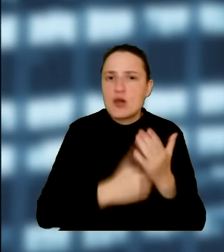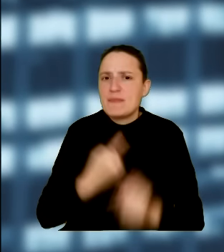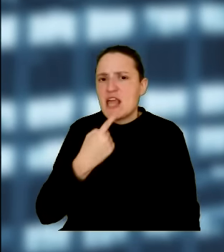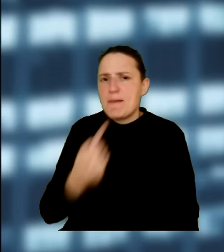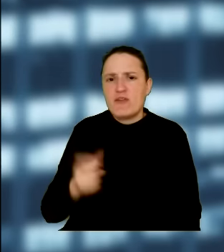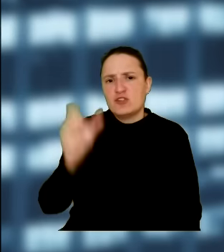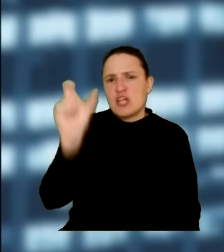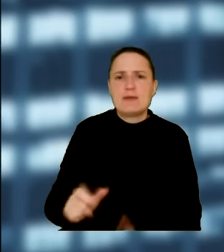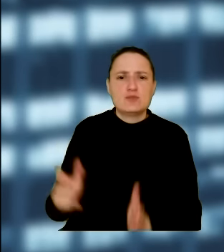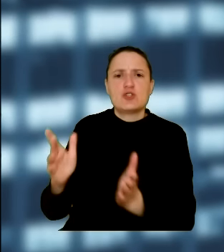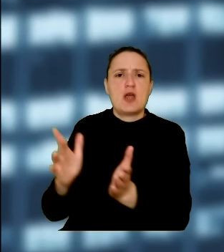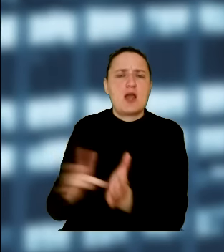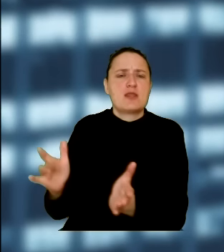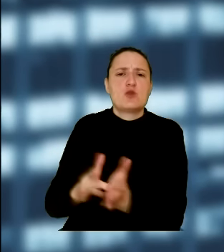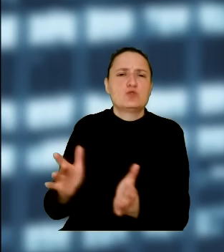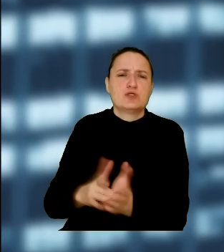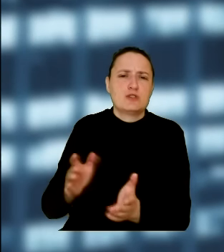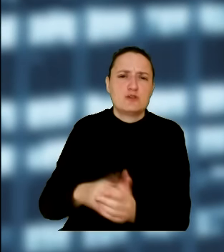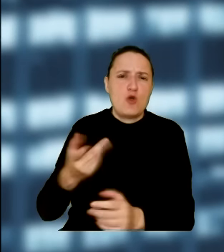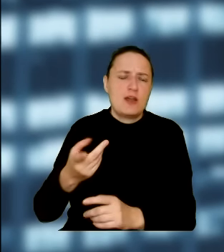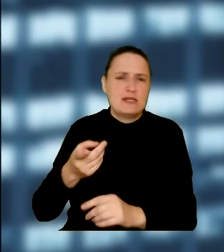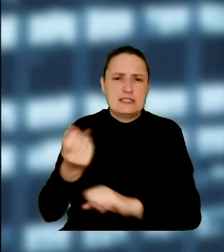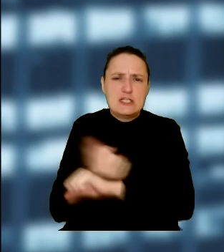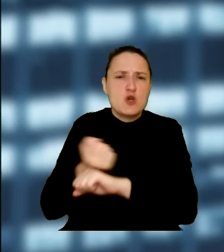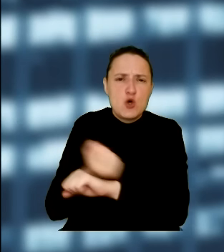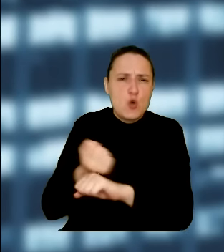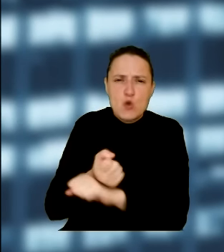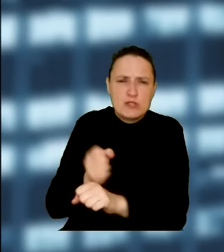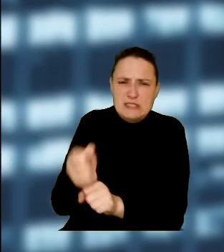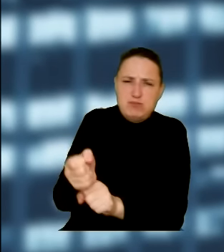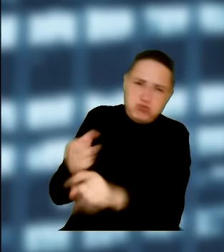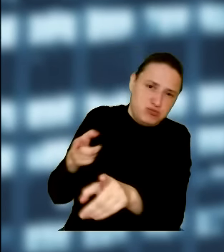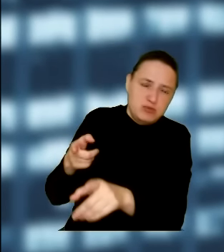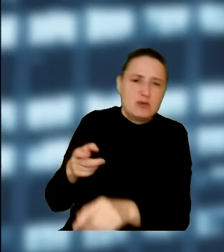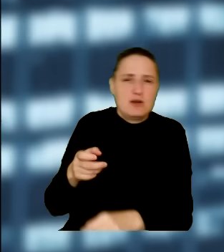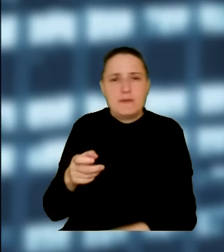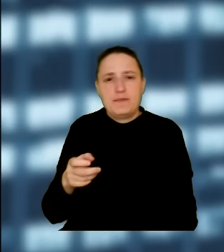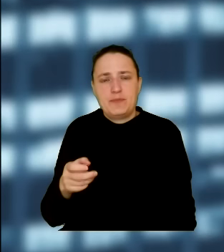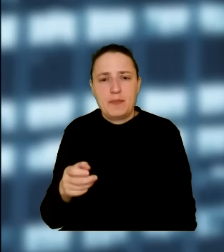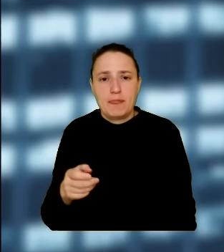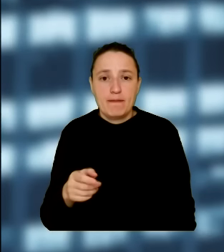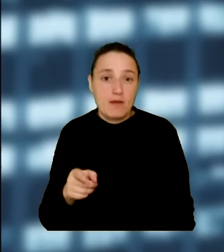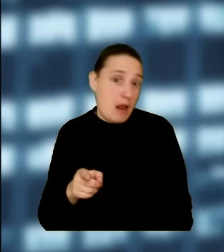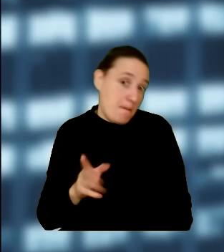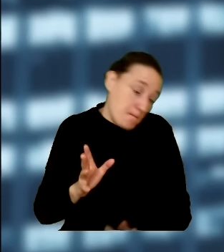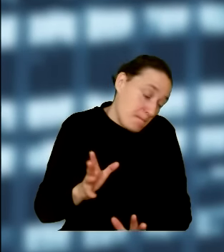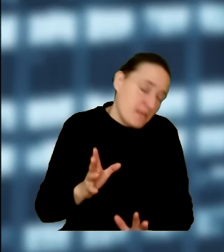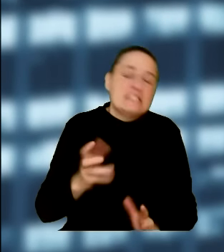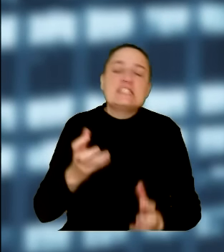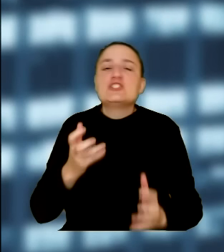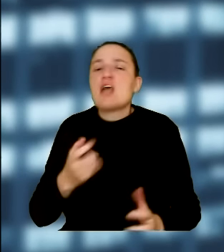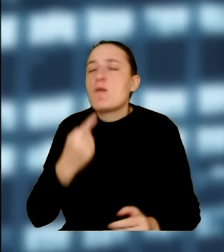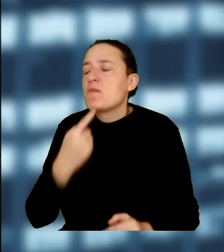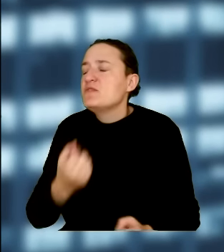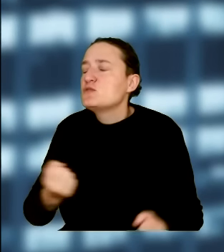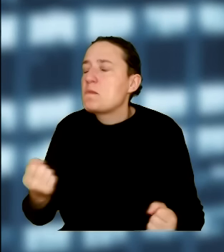chyżeruj. Tak się hamuje, tak się powstrzymuje. Ja już nie mówię, że tam nie mówię tak, jakbym chciał powiedzieć. Nie, nie, bo to